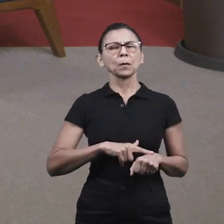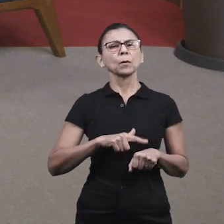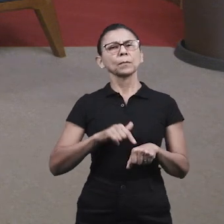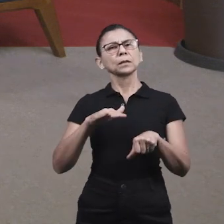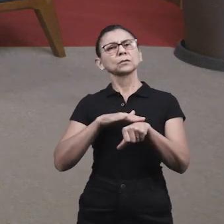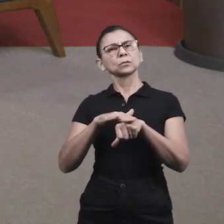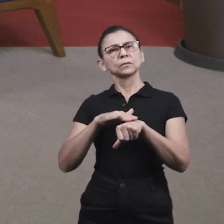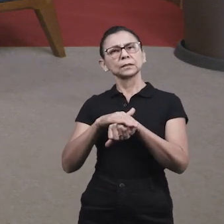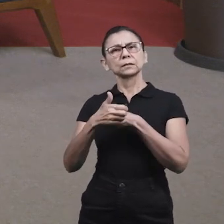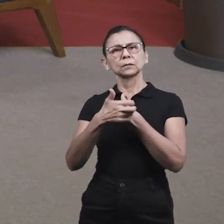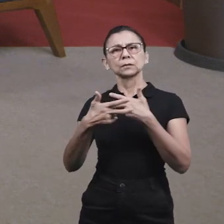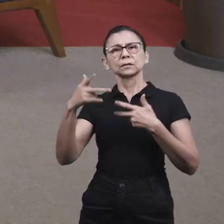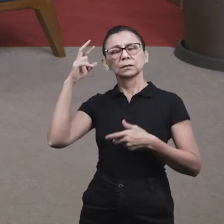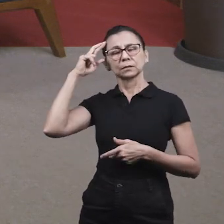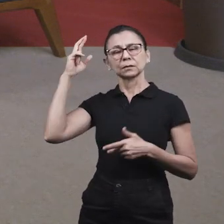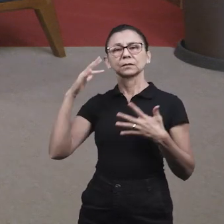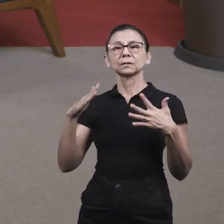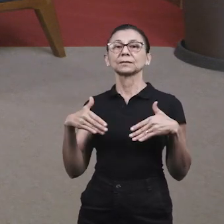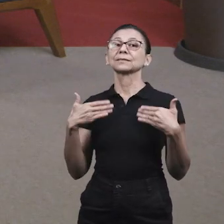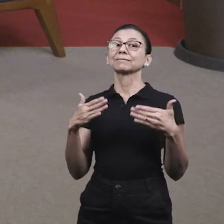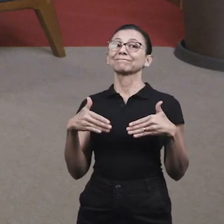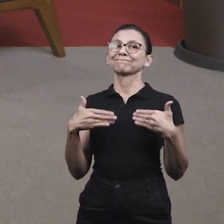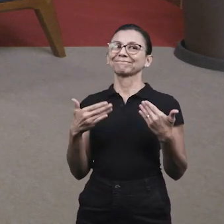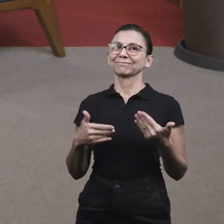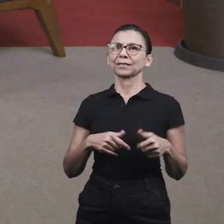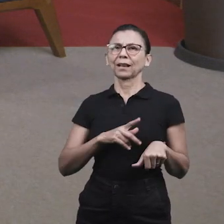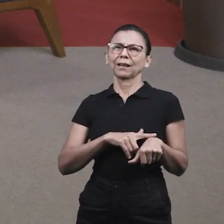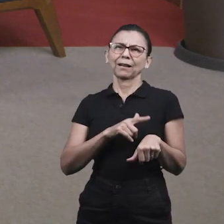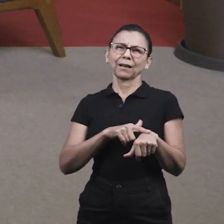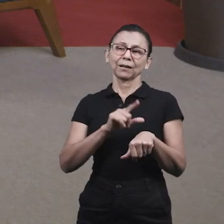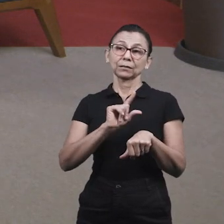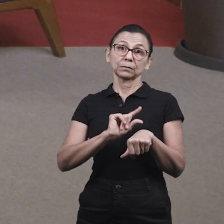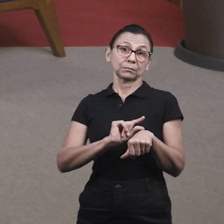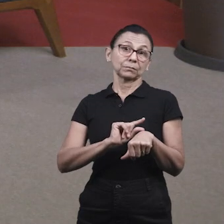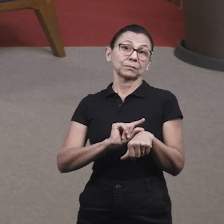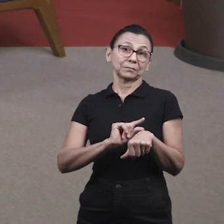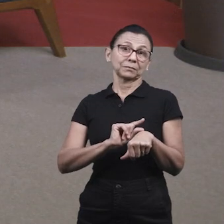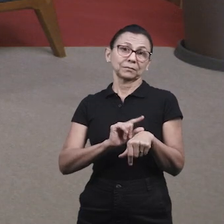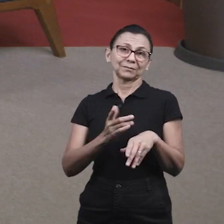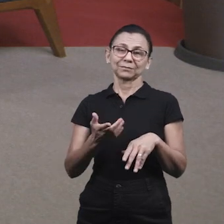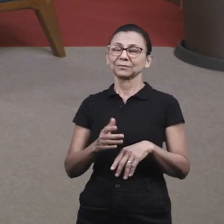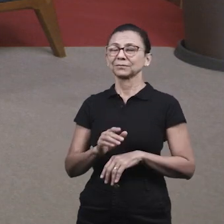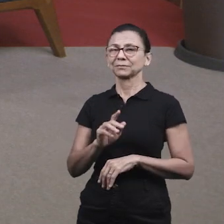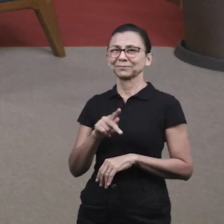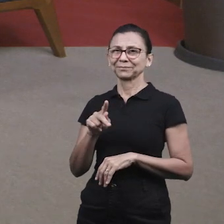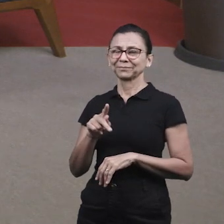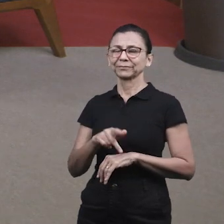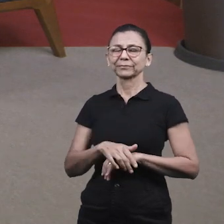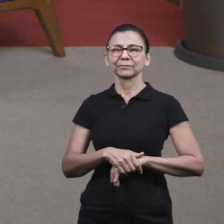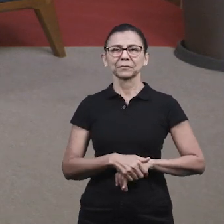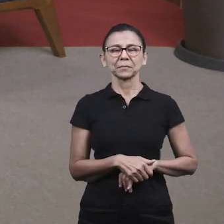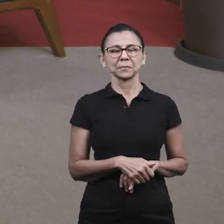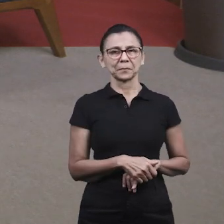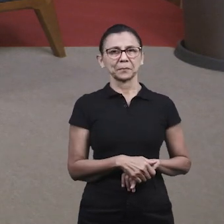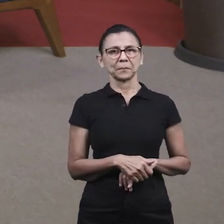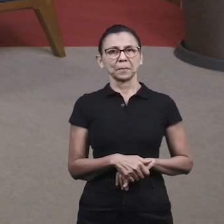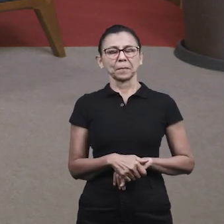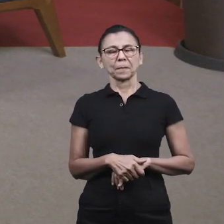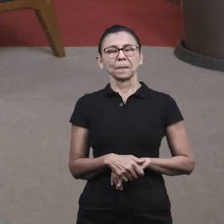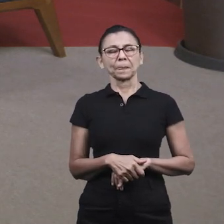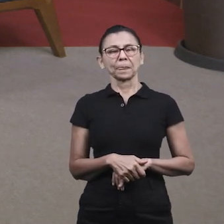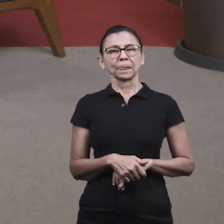le moment de parler un peu sur les choses du Seigneur. Cela nous réjouit beaucoup. Le temps est court, n'est-ce pas? Oui.